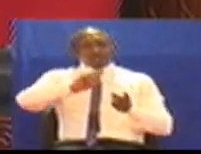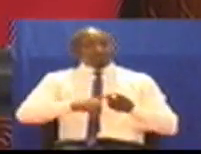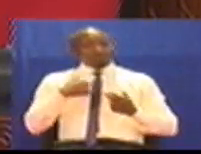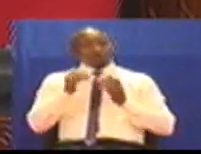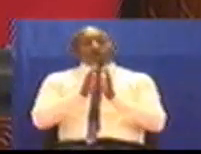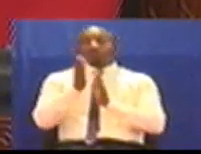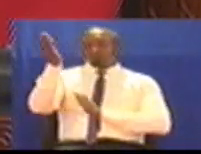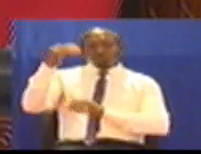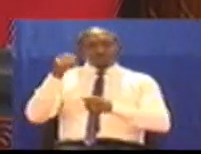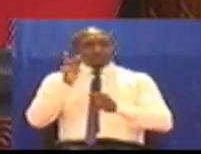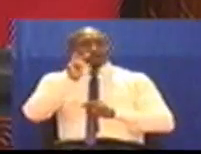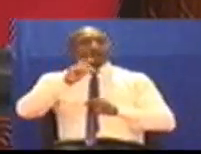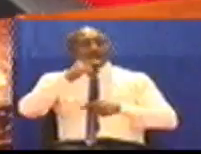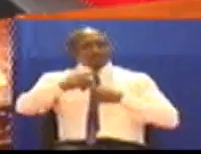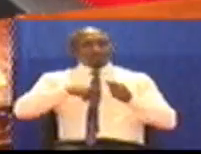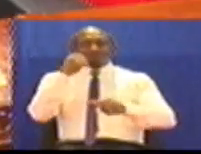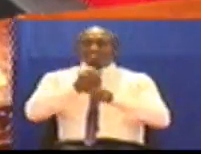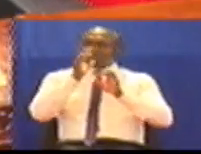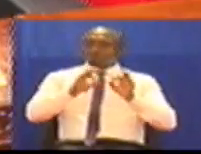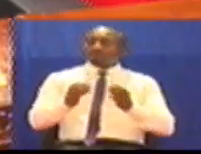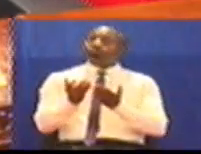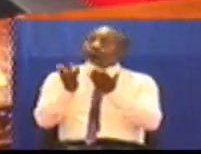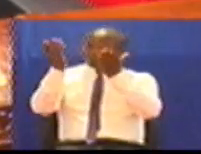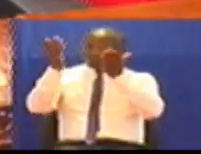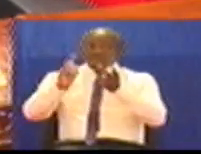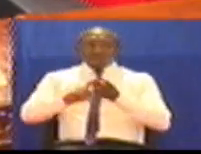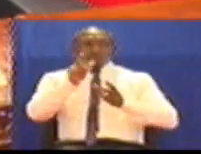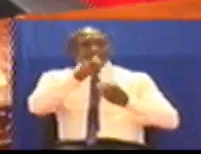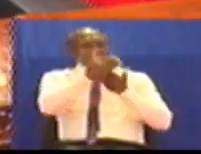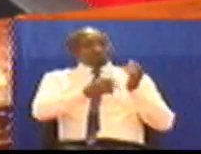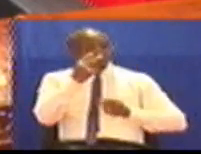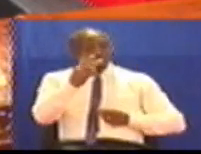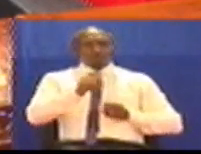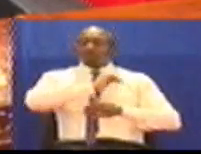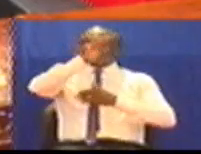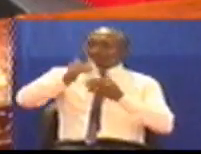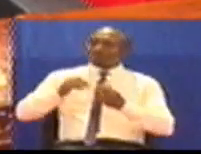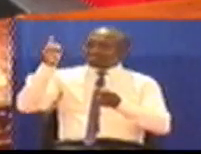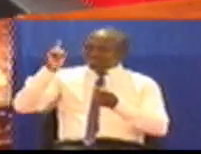endelea kufanya vizuri na inshallah wananchi katika jimbo lako watakuona utarudi tena.